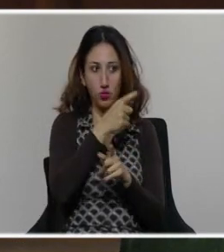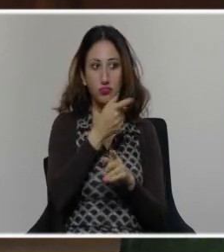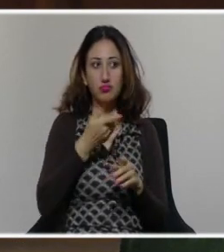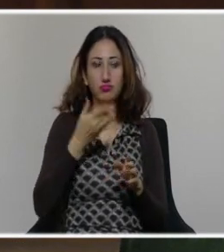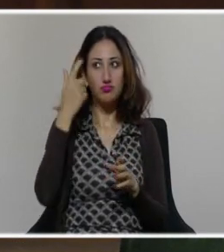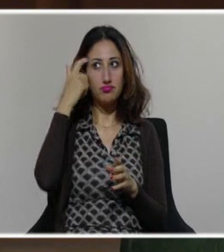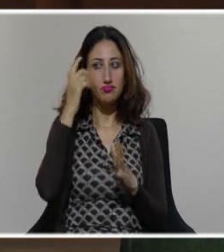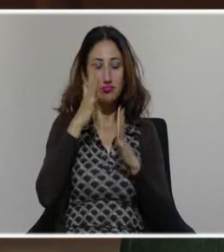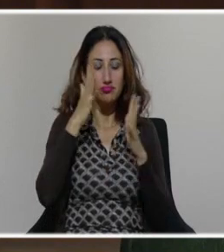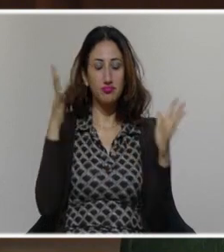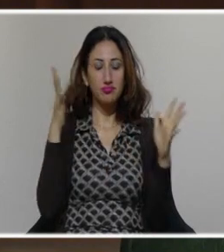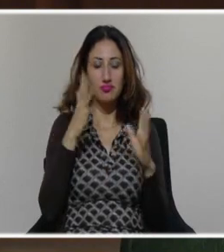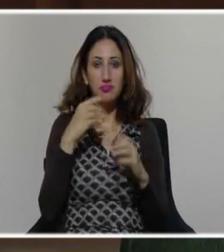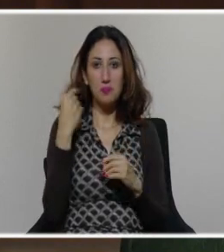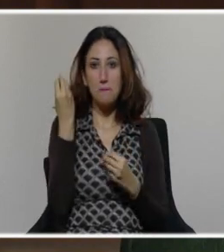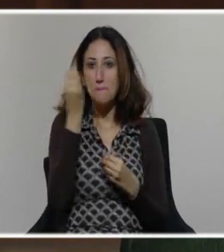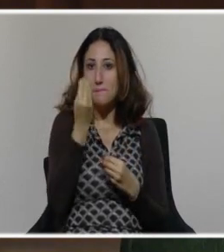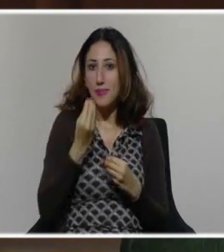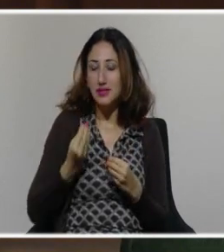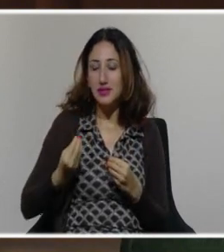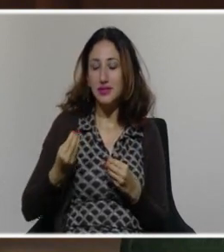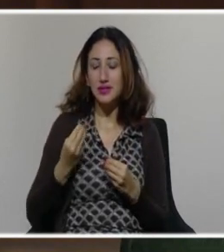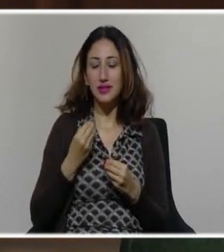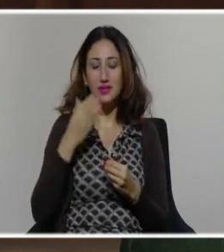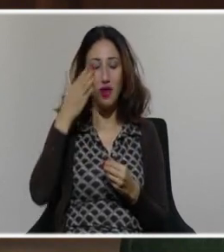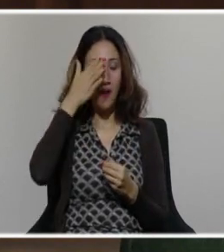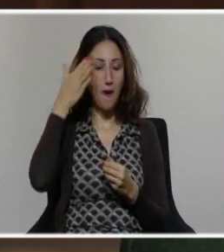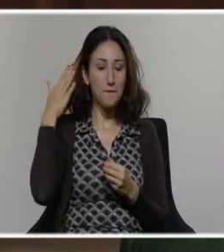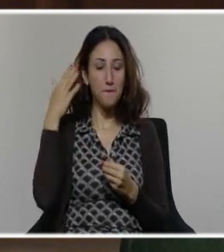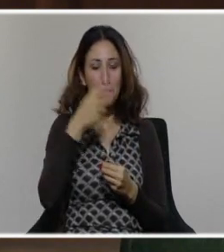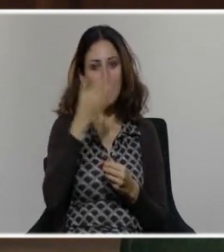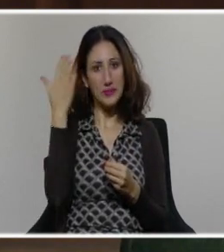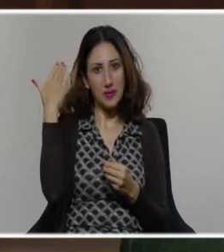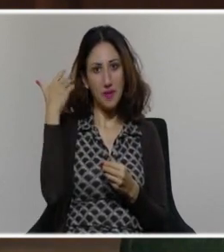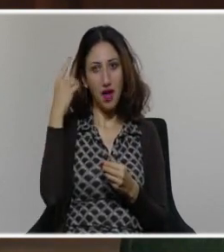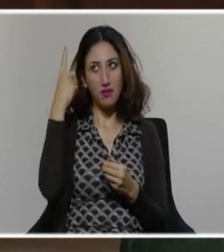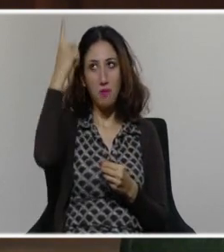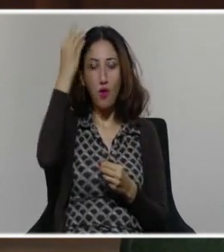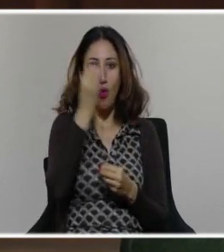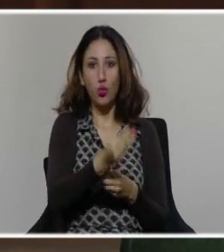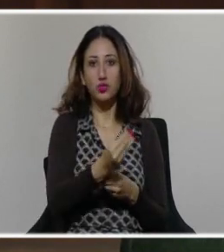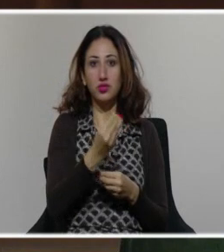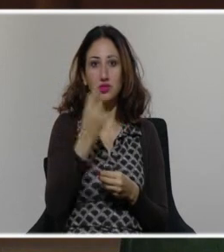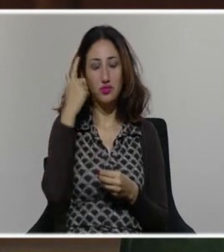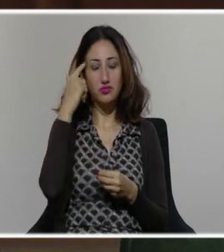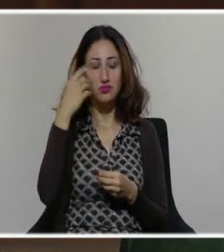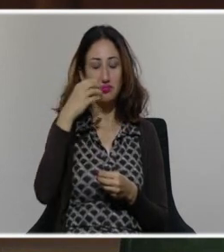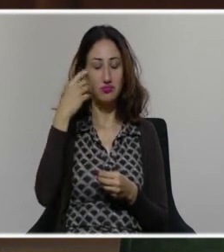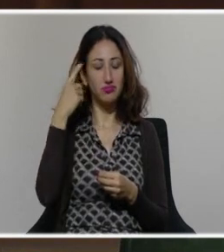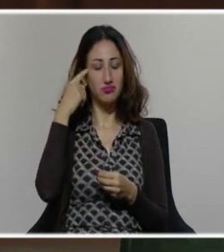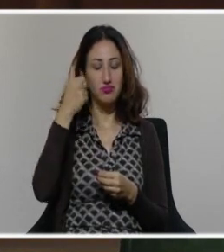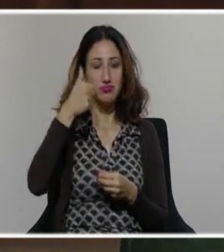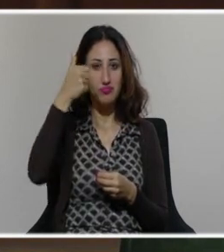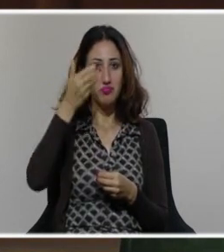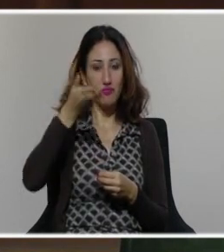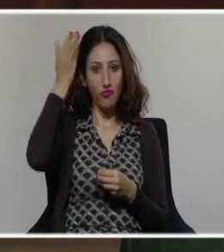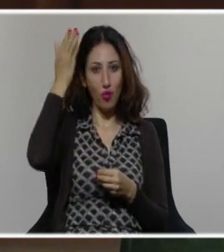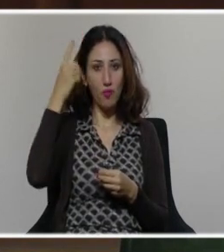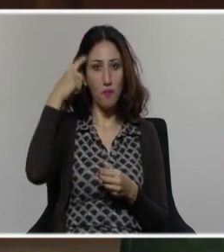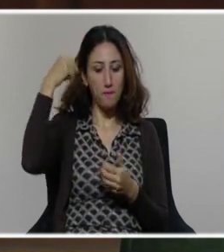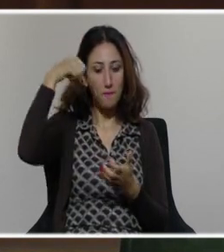والسهل الممتنع الجميل، يعني عمل يعني بصمة في